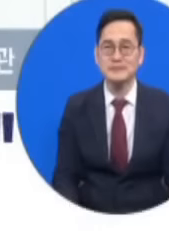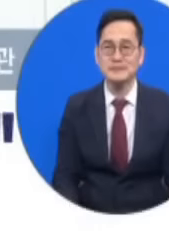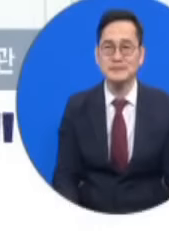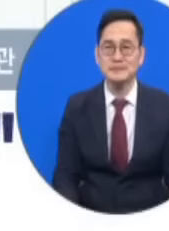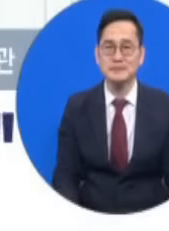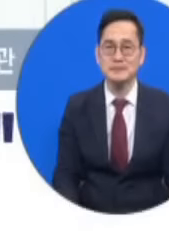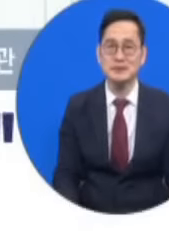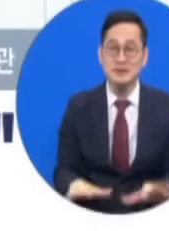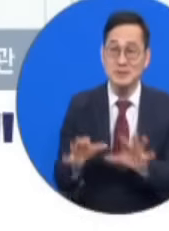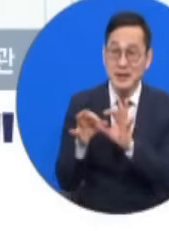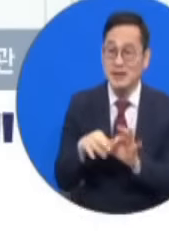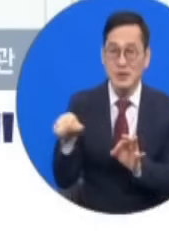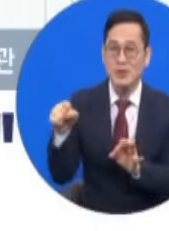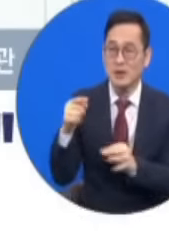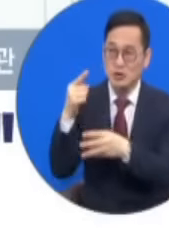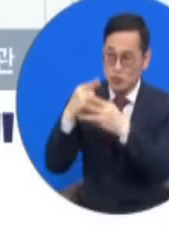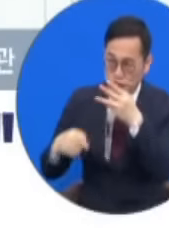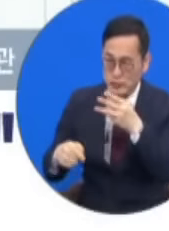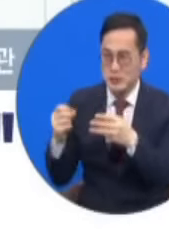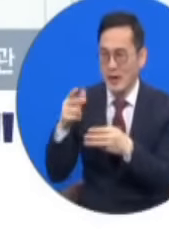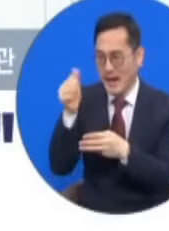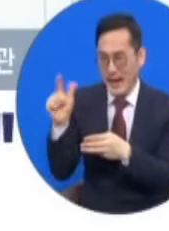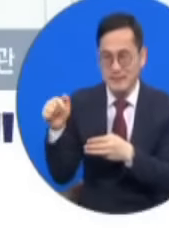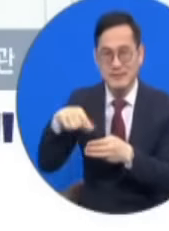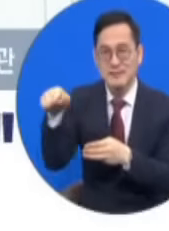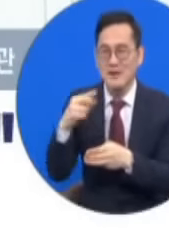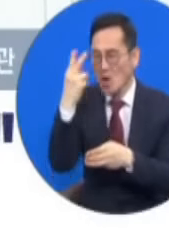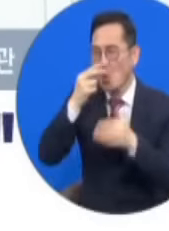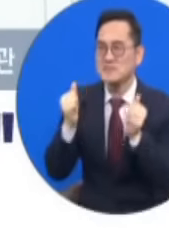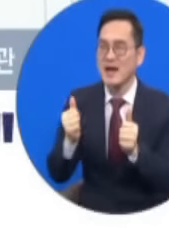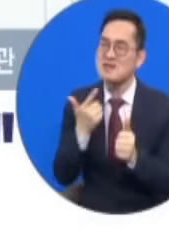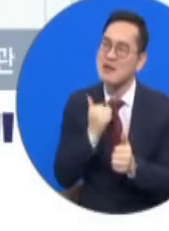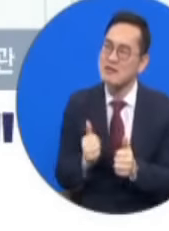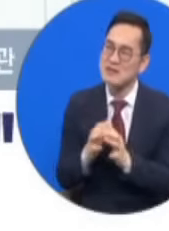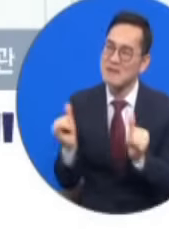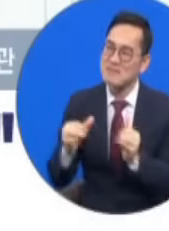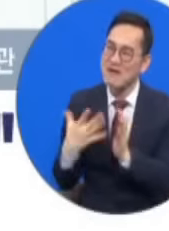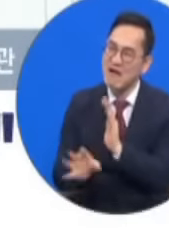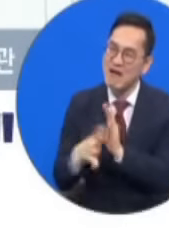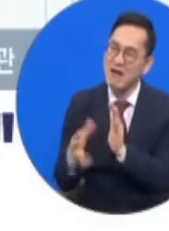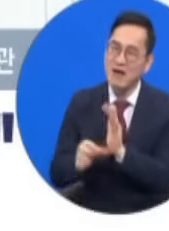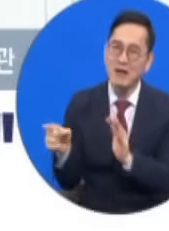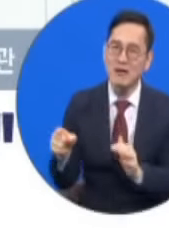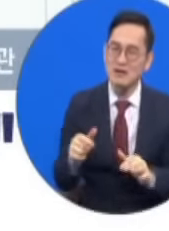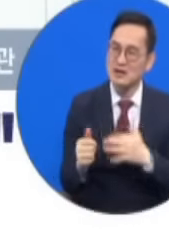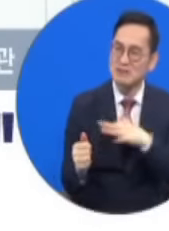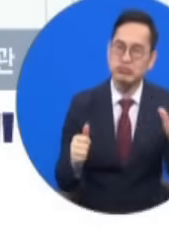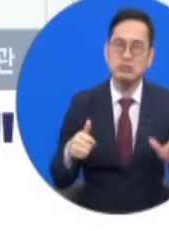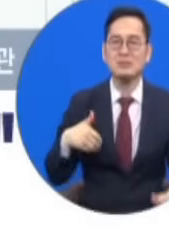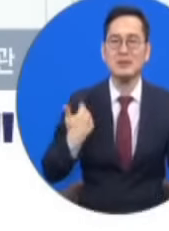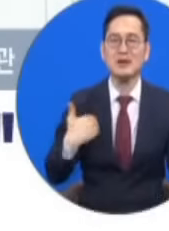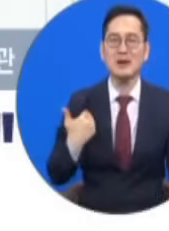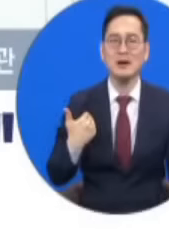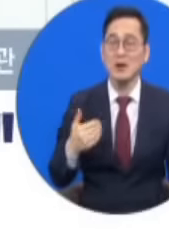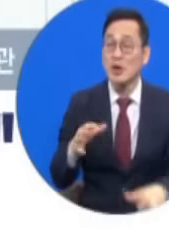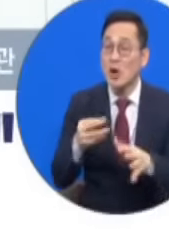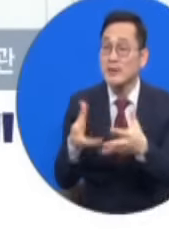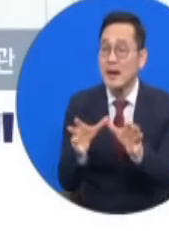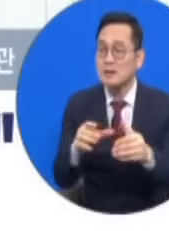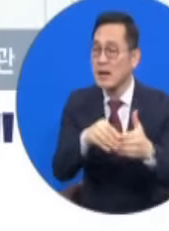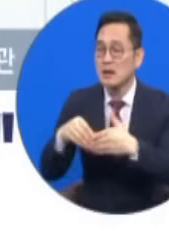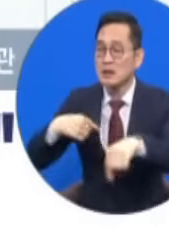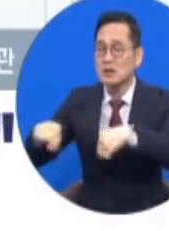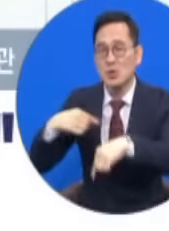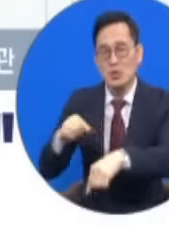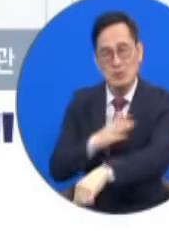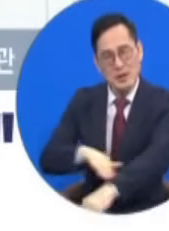검사 이미지만 부각돼서 지금 어려운 민생에 국정운영 잘할 수 있을까 여당이 약간 이런 의구심이 계속 생기는 약간 좀 잘못된 메시지를